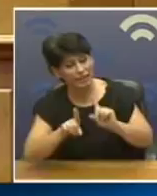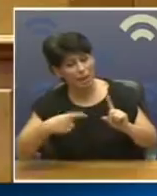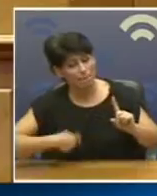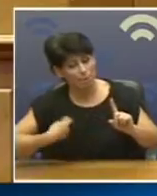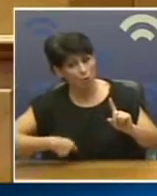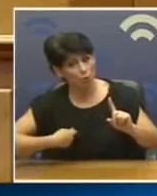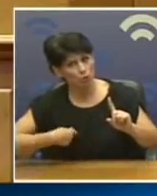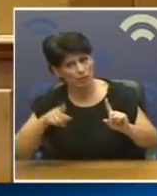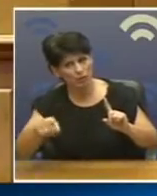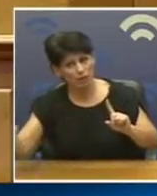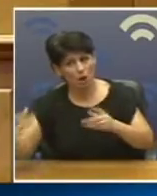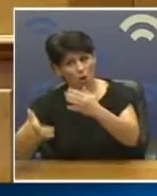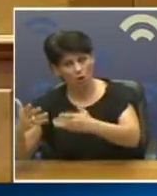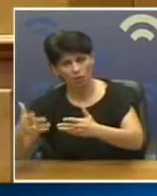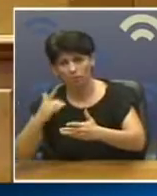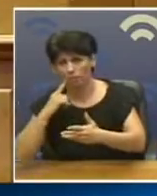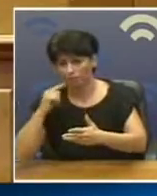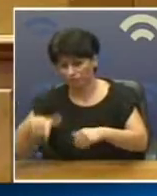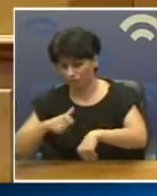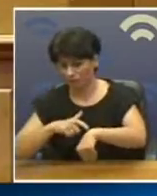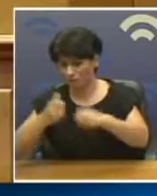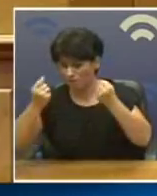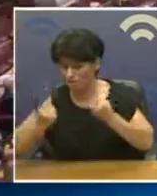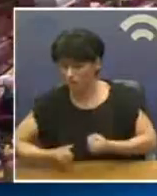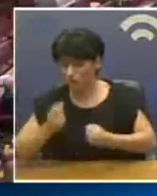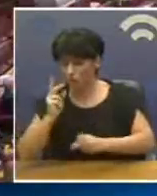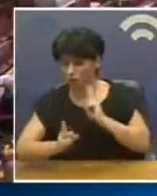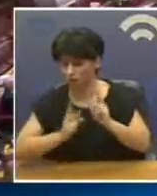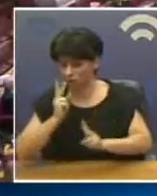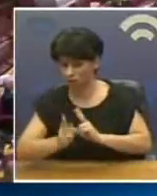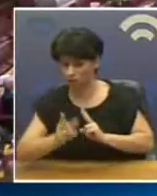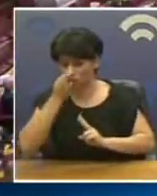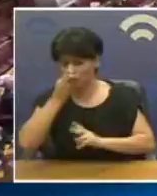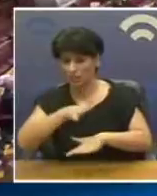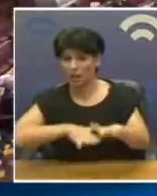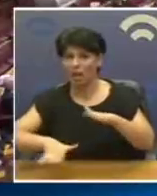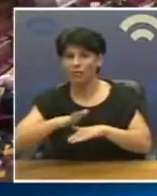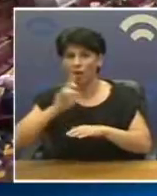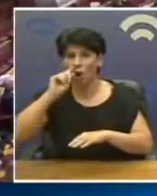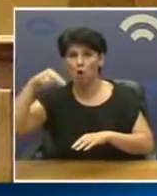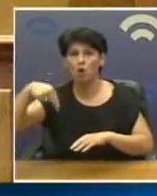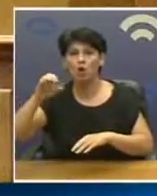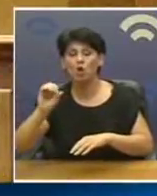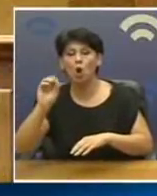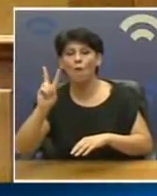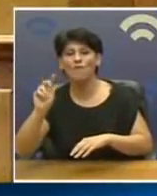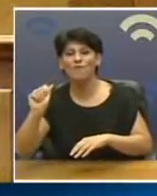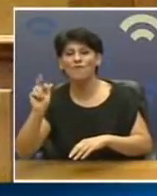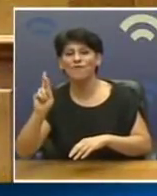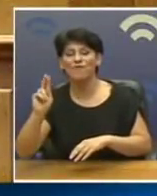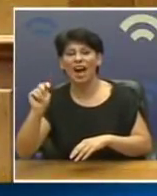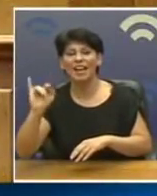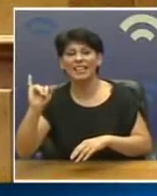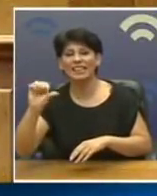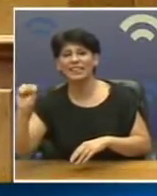ήδη ο βασικός κατηγορούμενος για το σκάνδαλο Νοβάρτης στη χώρα, ο